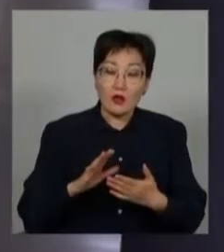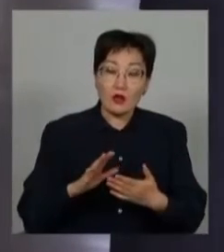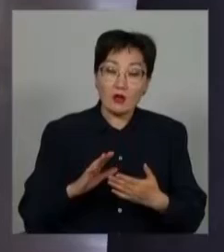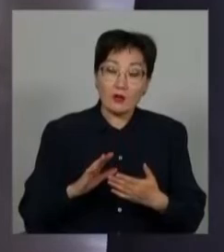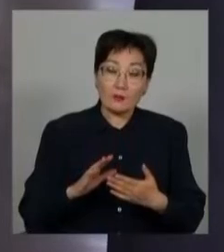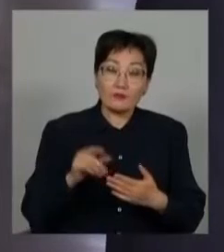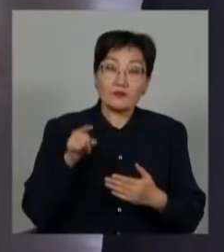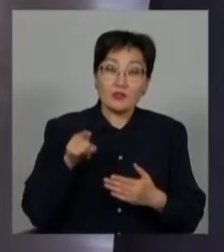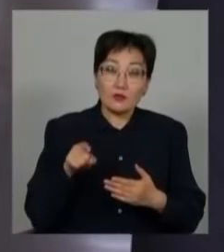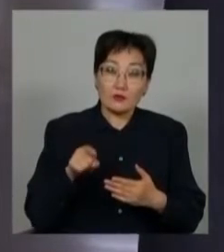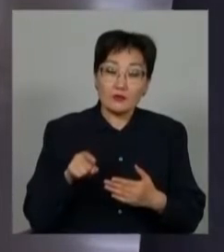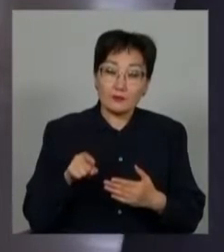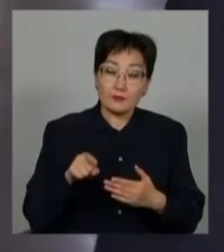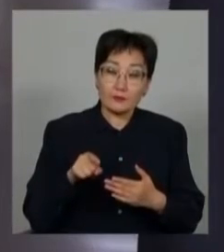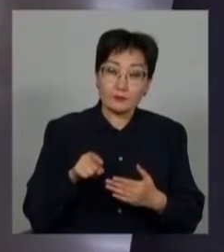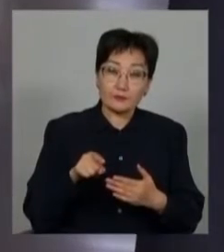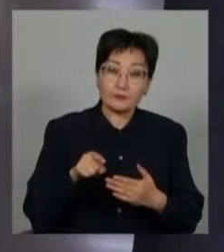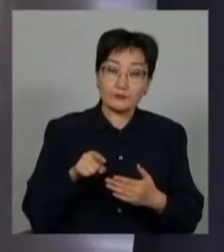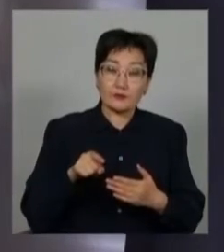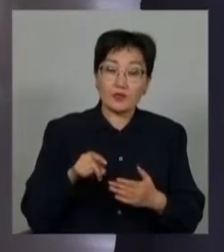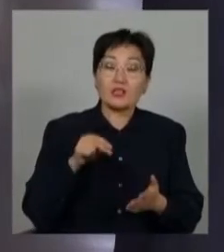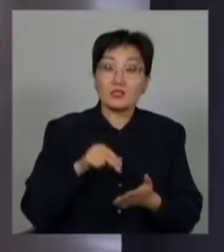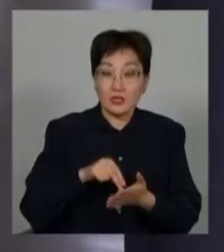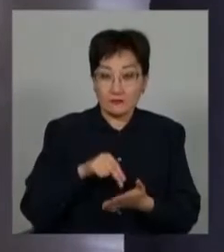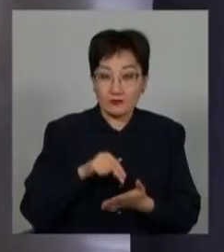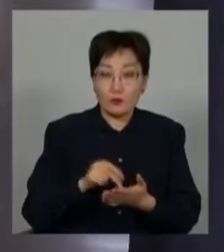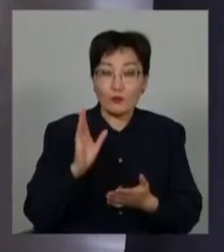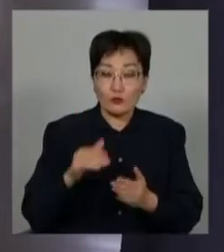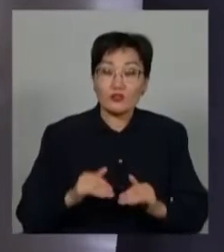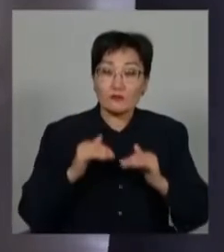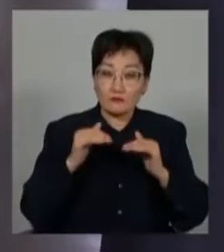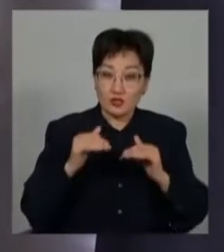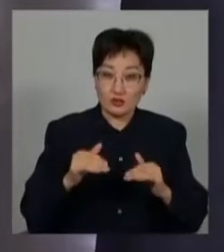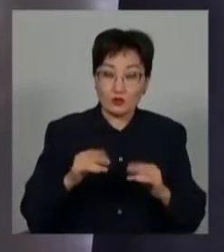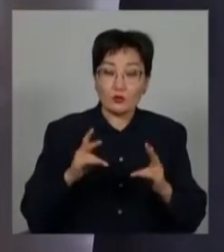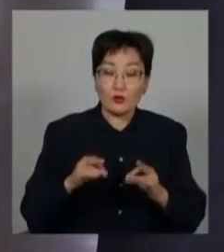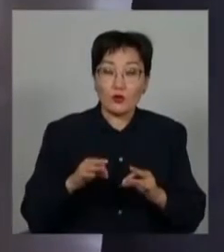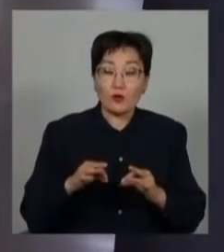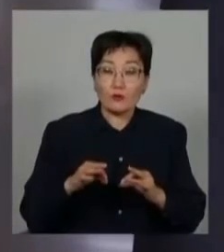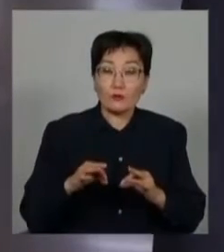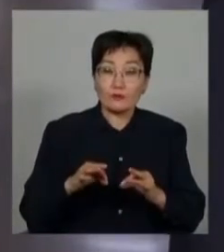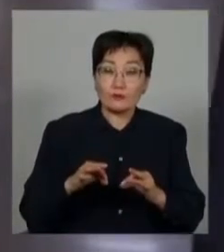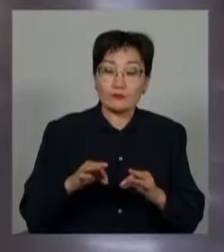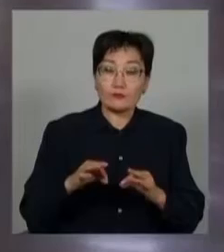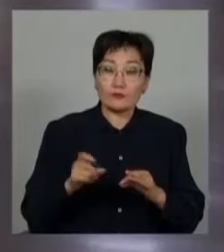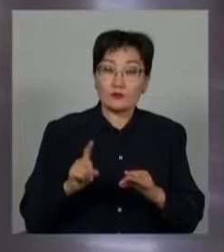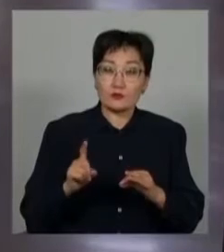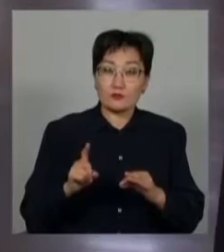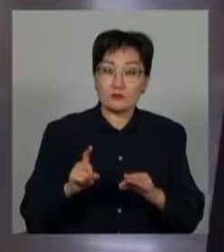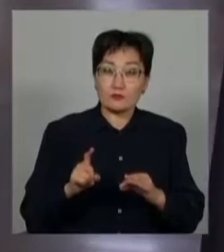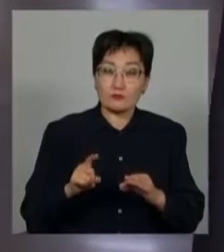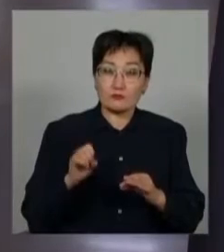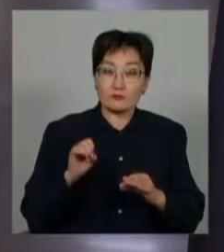там в принципе ну тарифы будут выше естественно ну не настолько что совсем